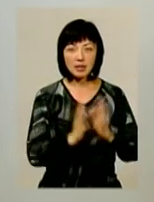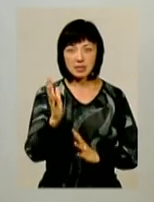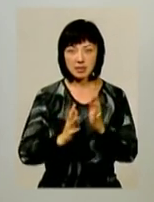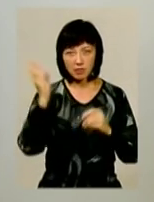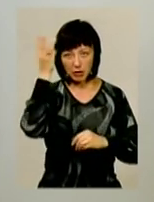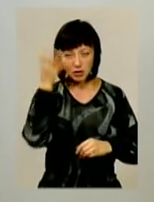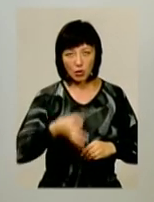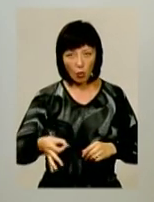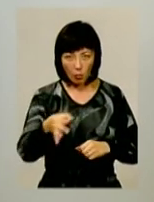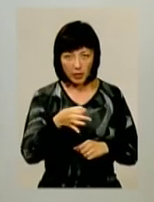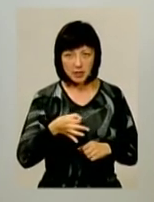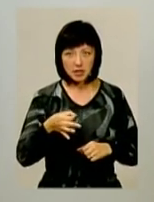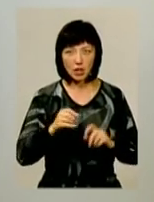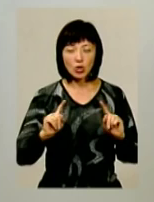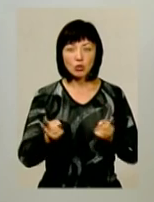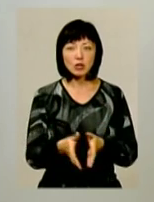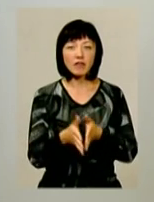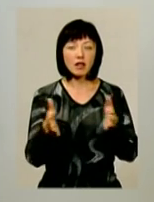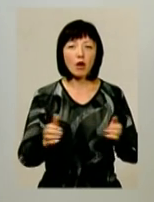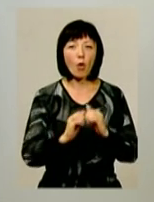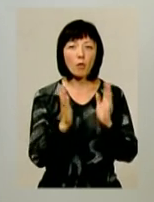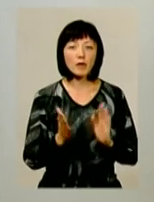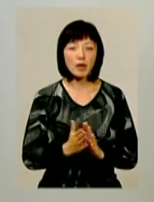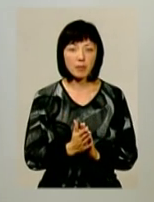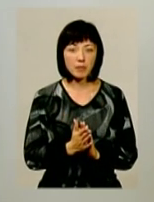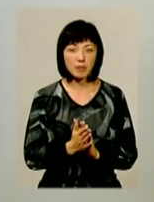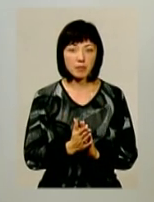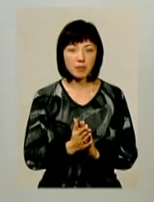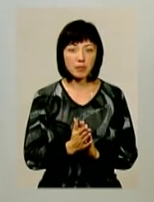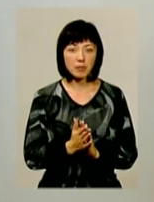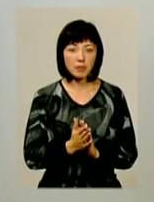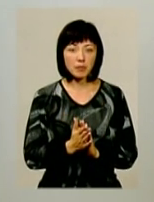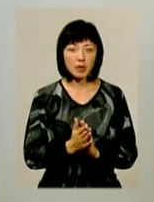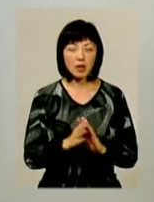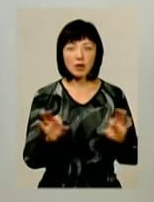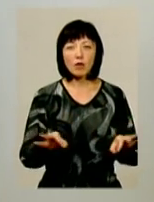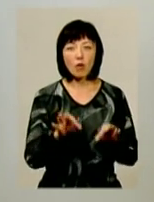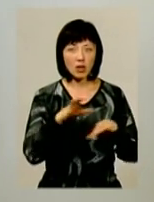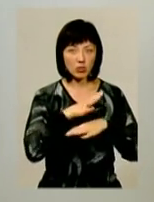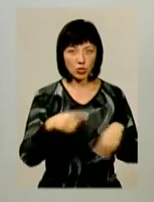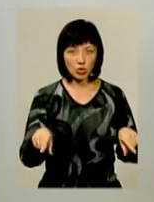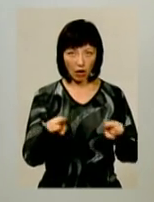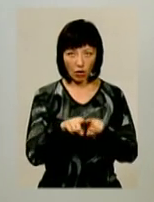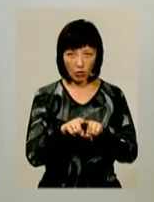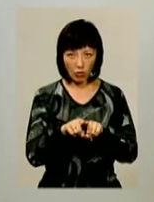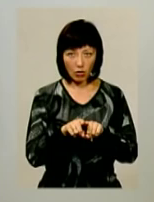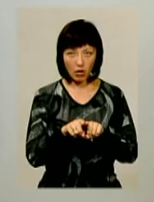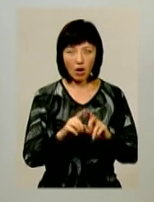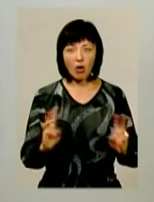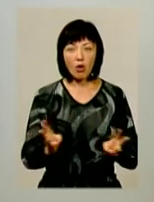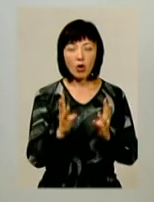області. Дуже великий об'єм, це, ну, по моїй пам'яті такого не було ні одного року. Горять